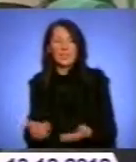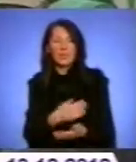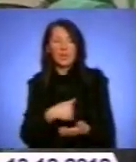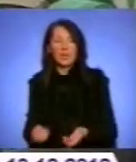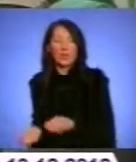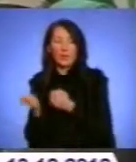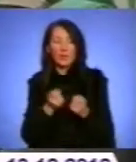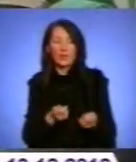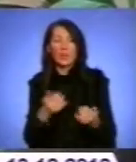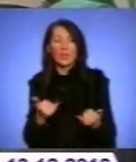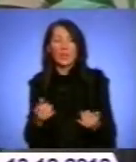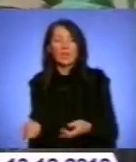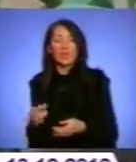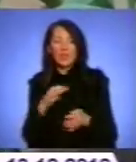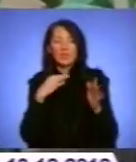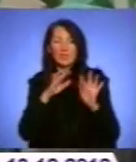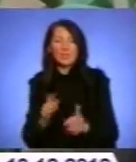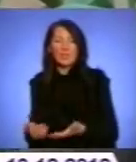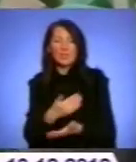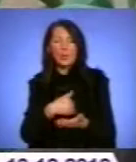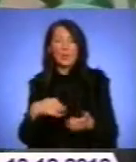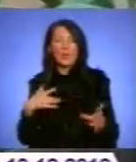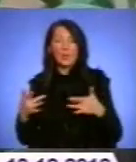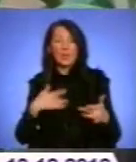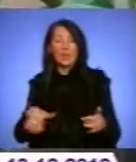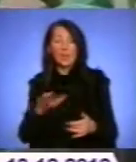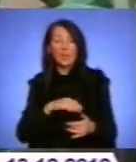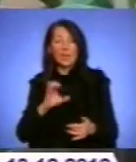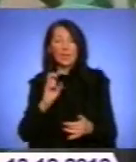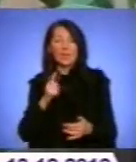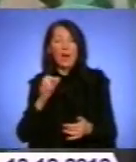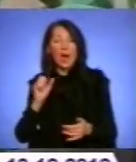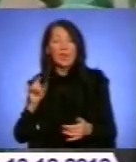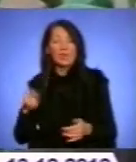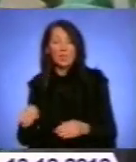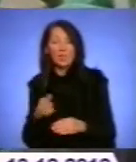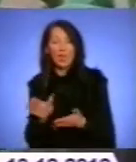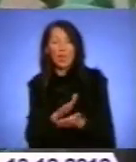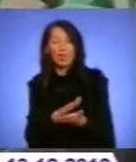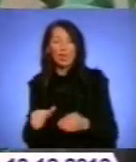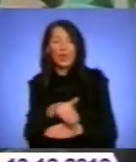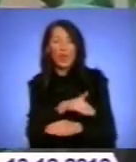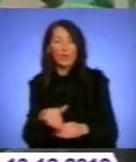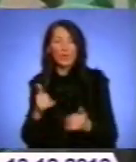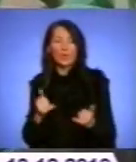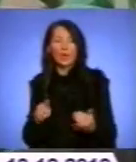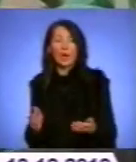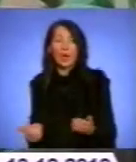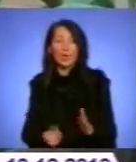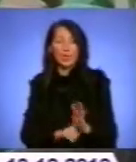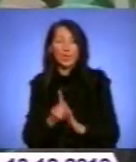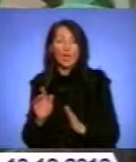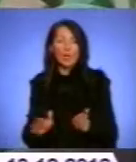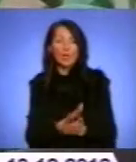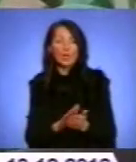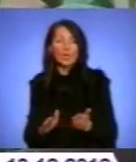і на театральному майдані. Забираємо зараз на Сагайдачного, очищаємо вулиці. Зараз починаємо вже очищати кишені